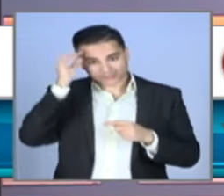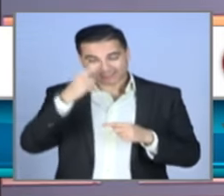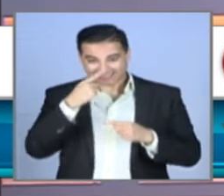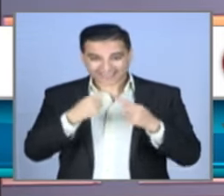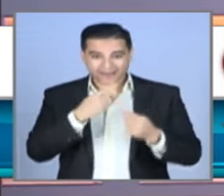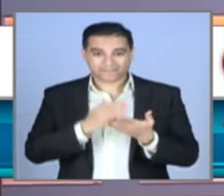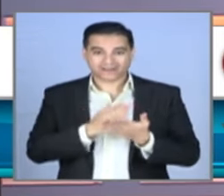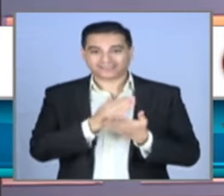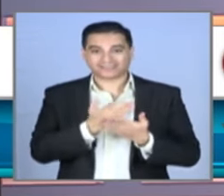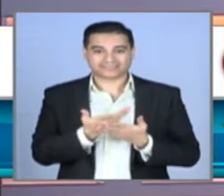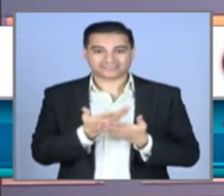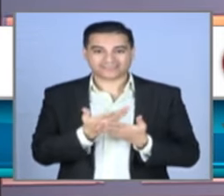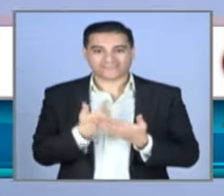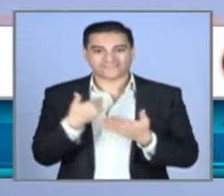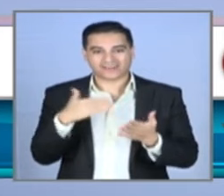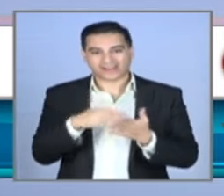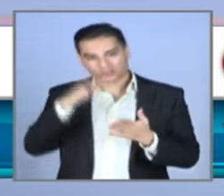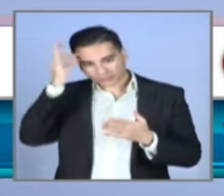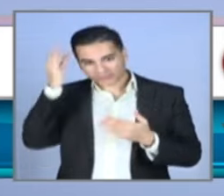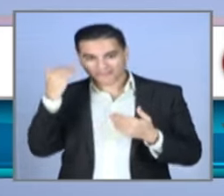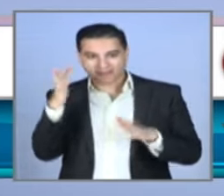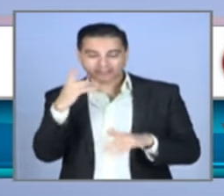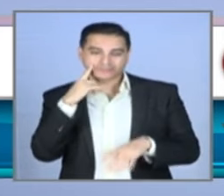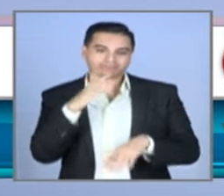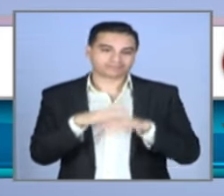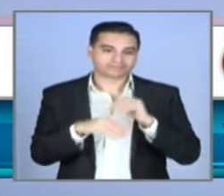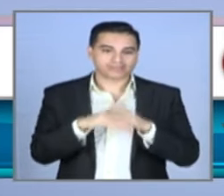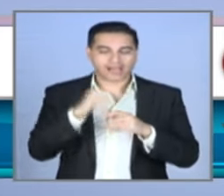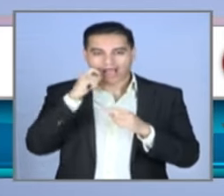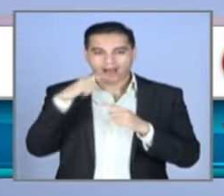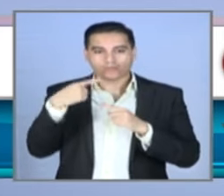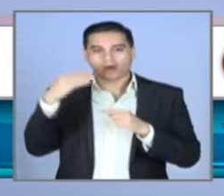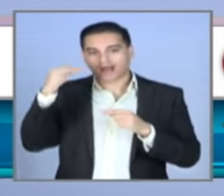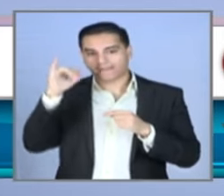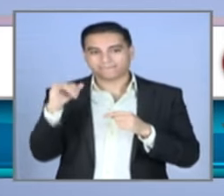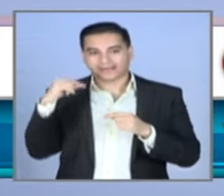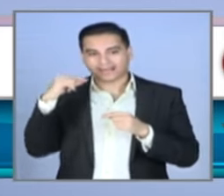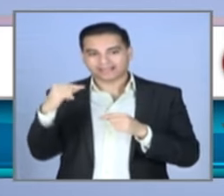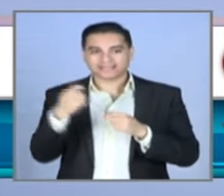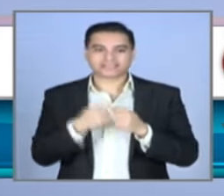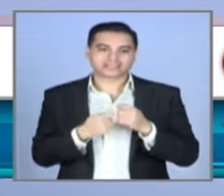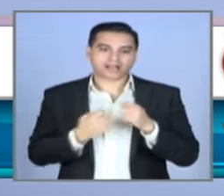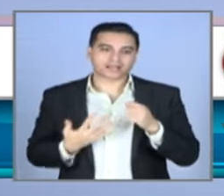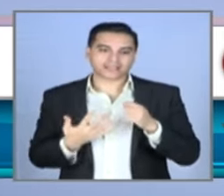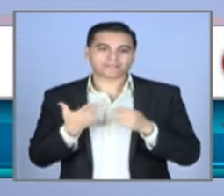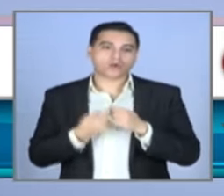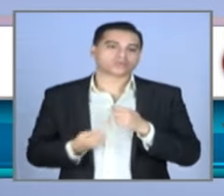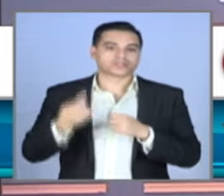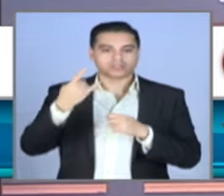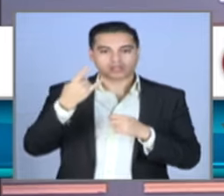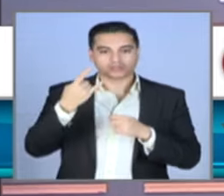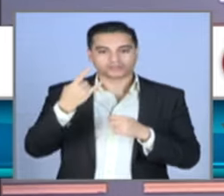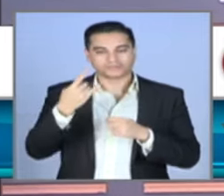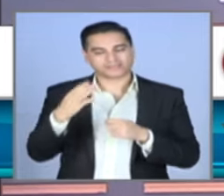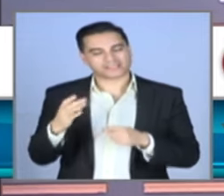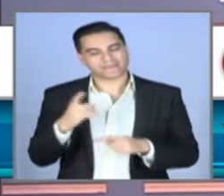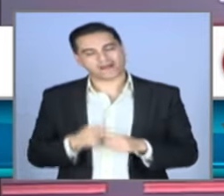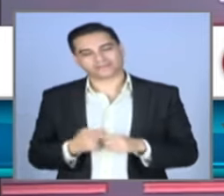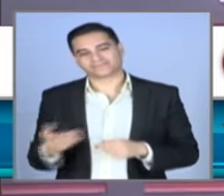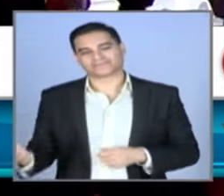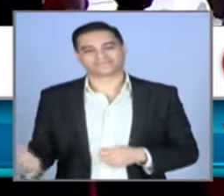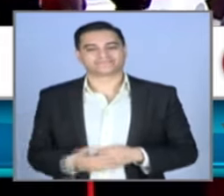تكمل. أنا قلت بلاش توانسة بقى. أبو حميد، ناقص 5 نقط أو زائد 10 نقط. إجابة خاطئة.